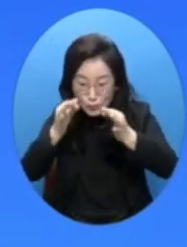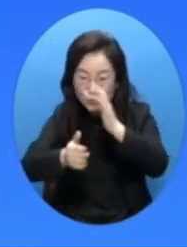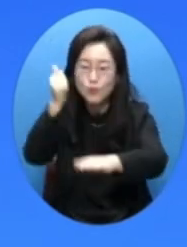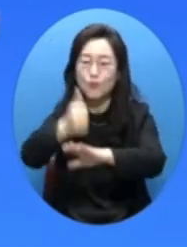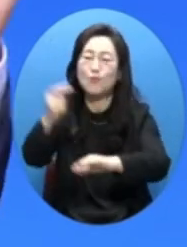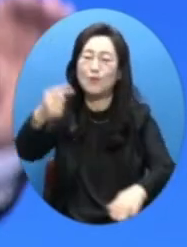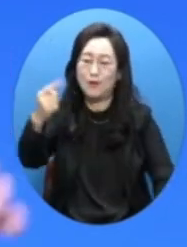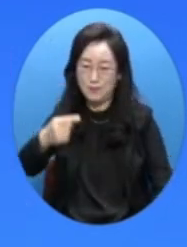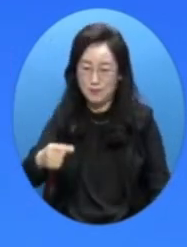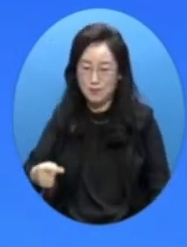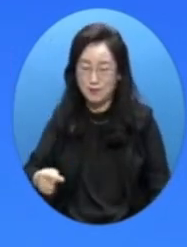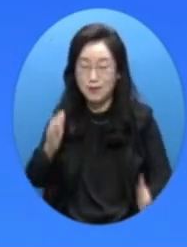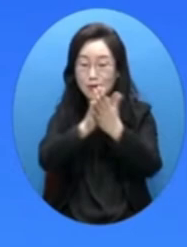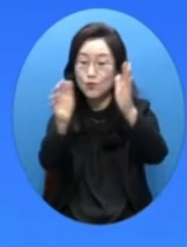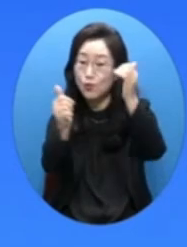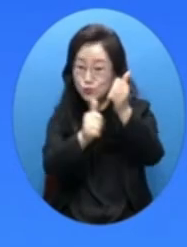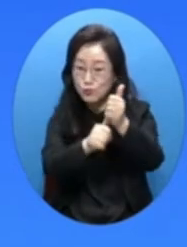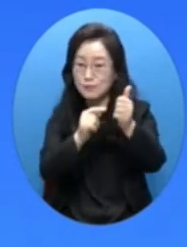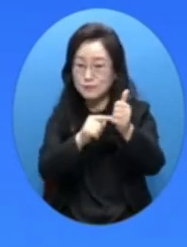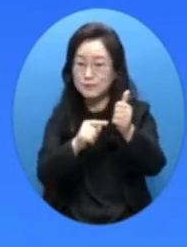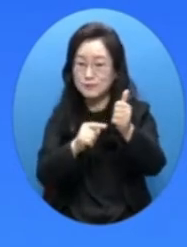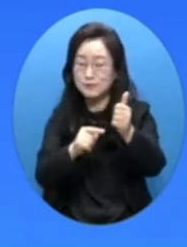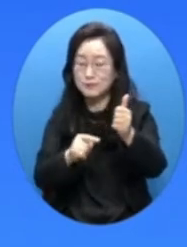바랍니다 여호수아는